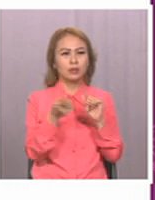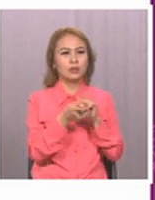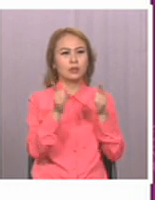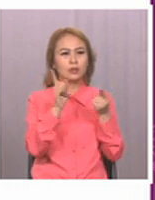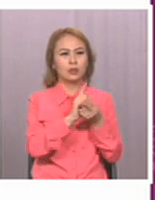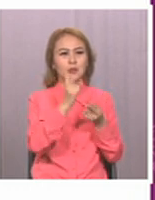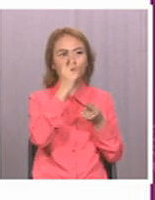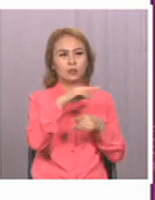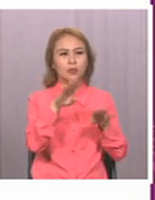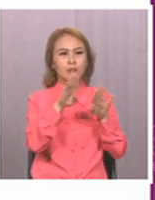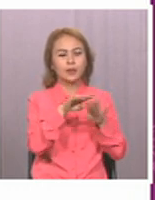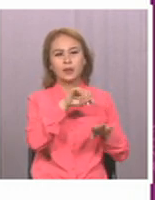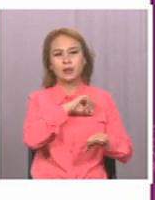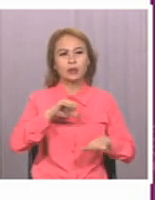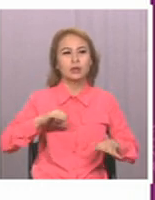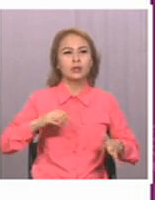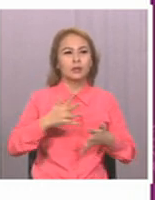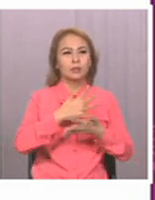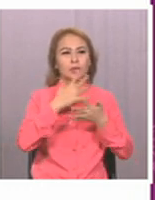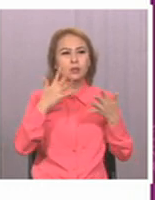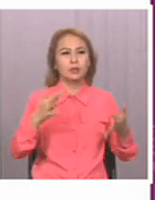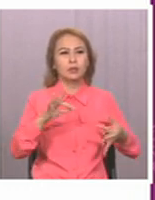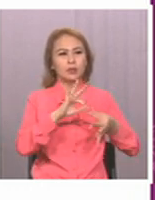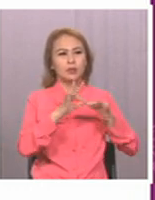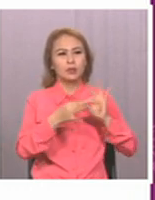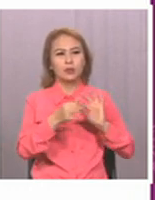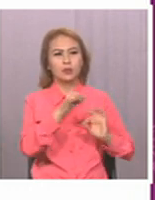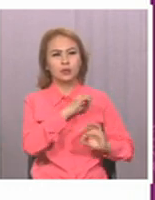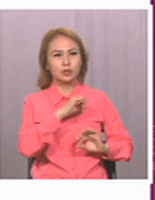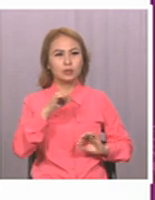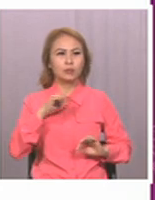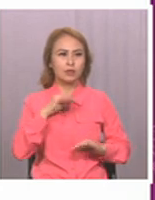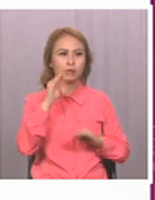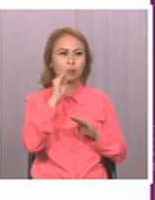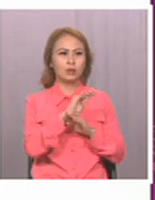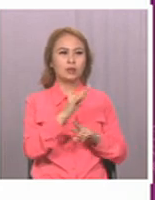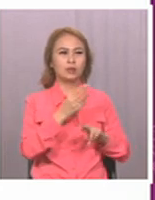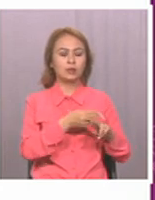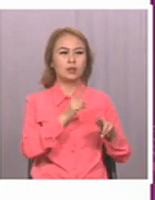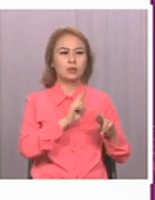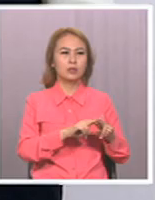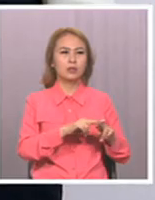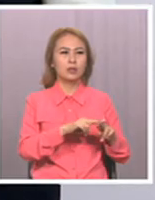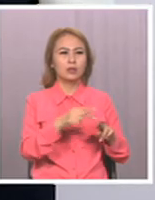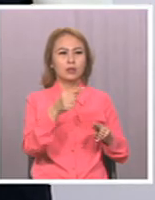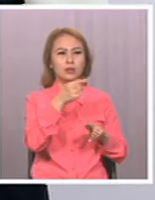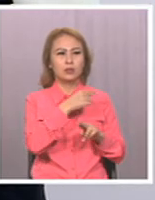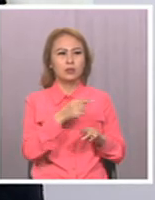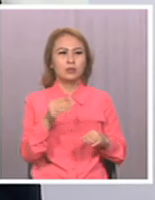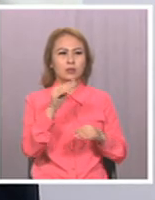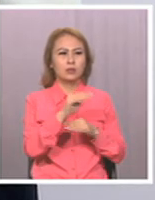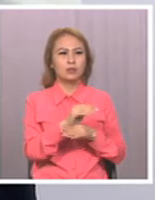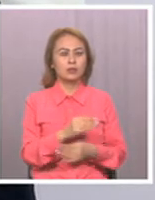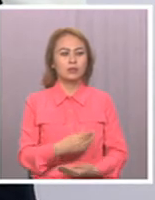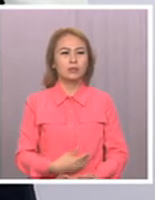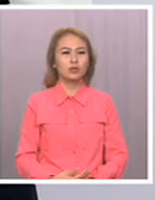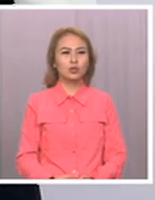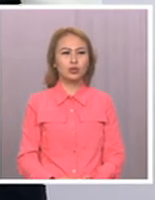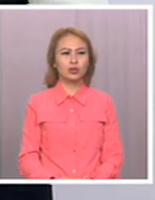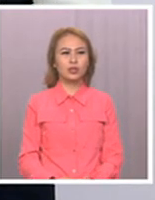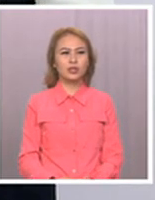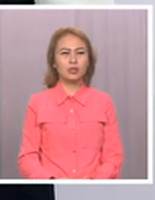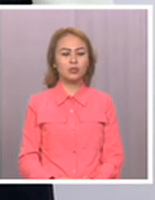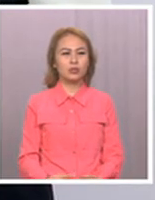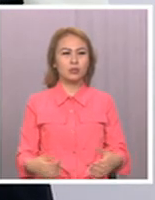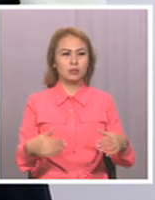деп, ондағы ең үлкен мән мен ең кіші мәннің айырмасын айтады екен. Енді